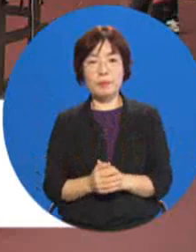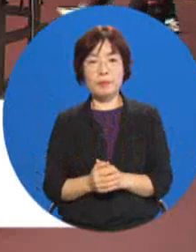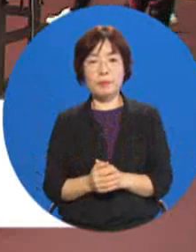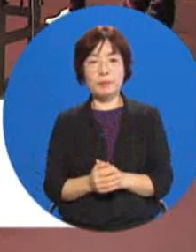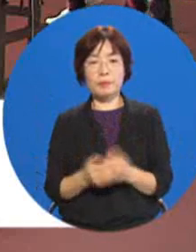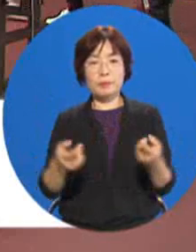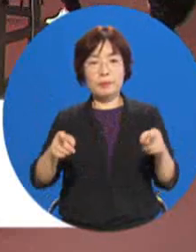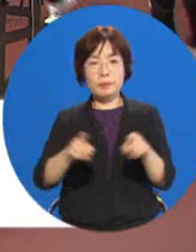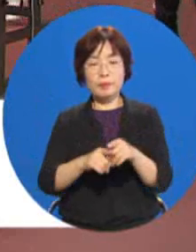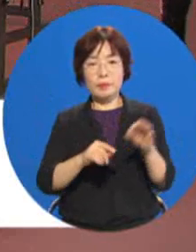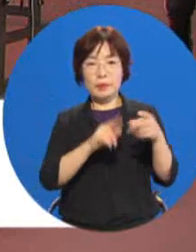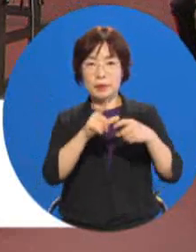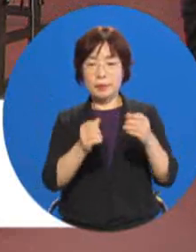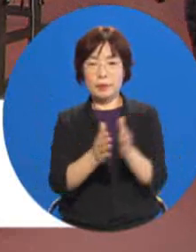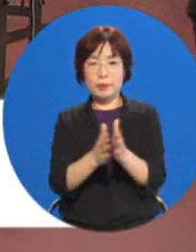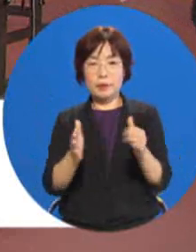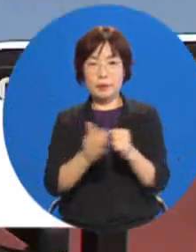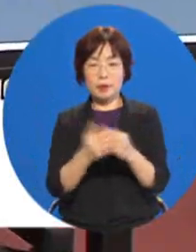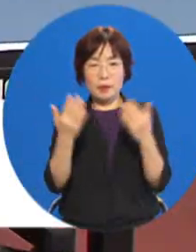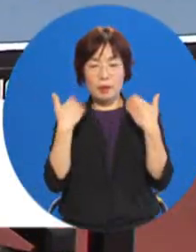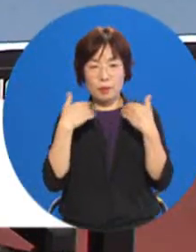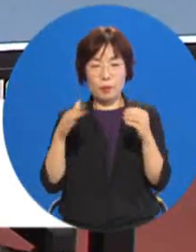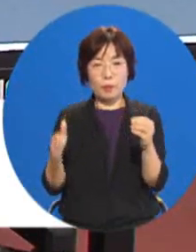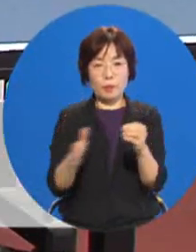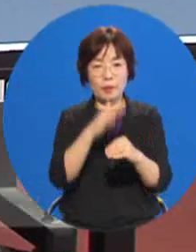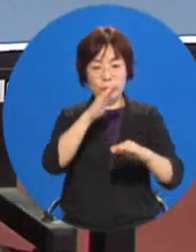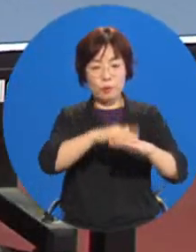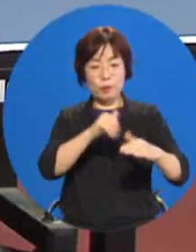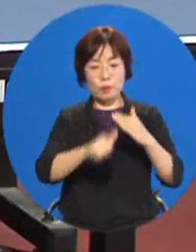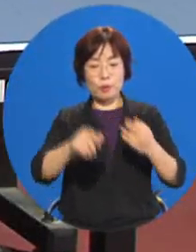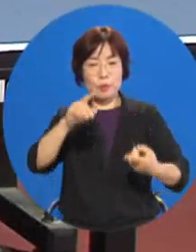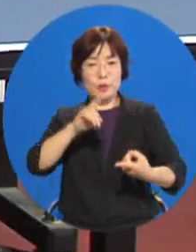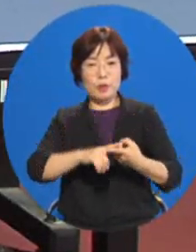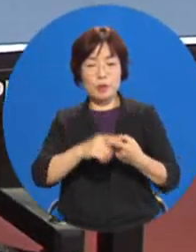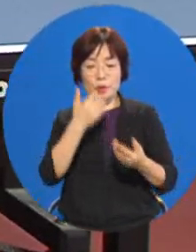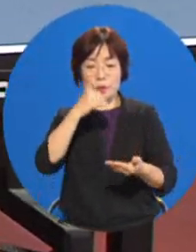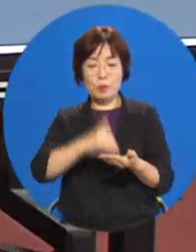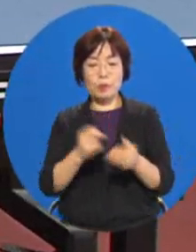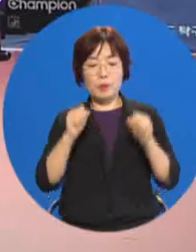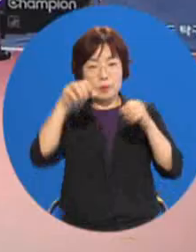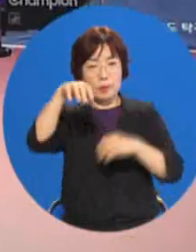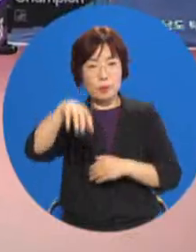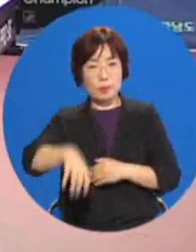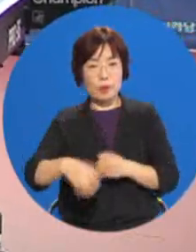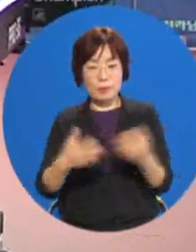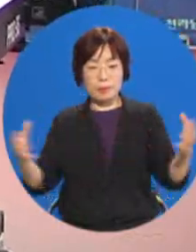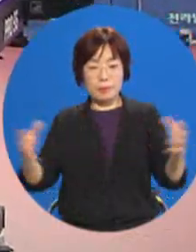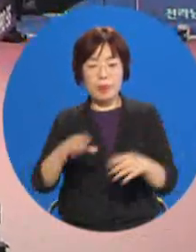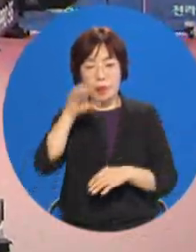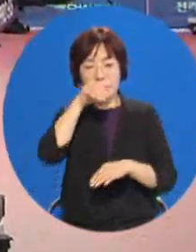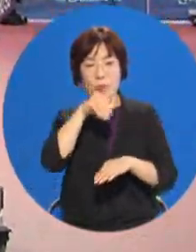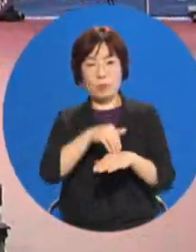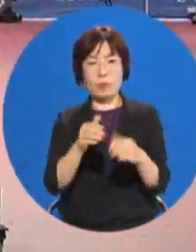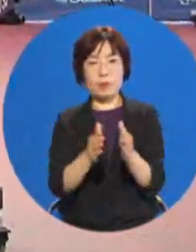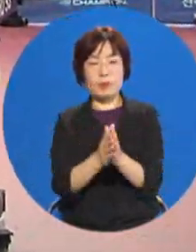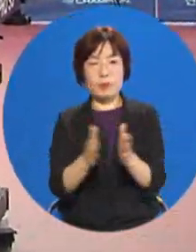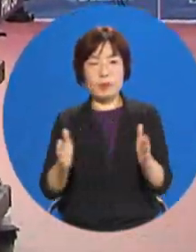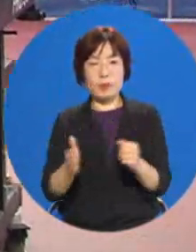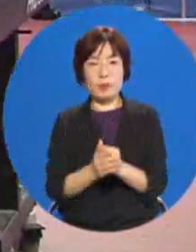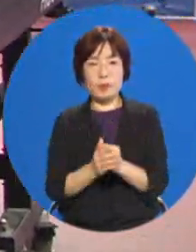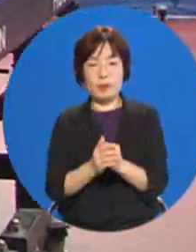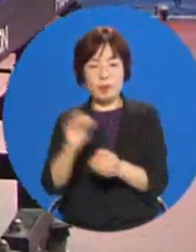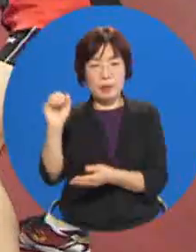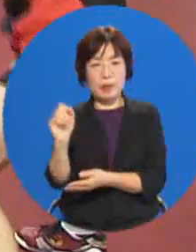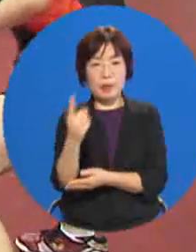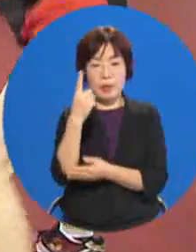이와 함께 다음 달부터는 지역 학교 탁구 선수들을 대상으로 돌산체육관에서 단체 훈련이 시작되고